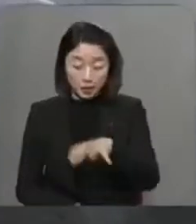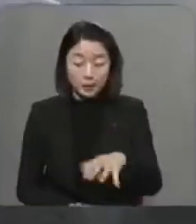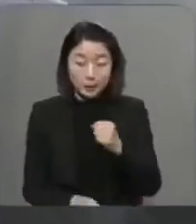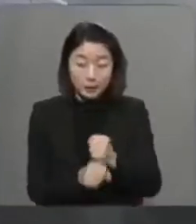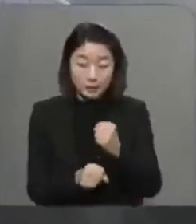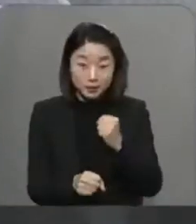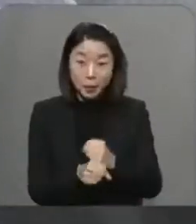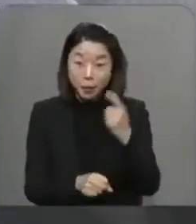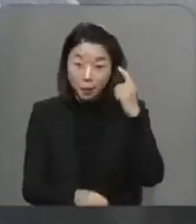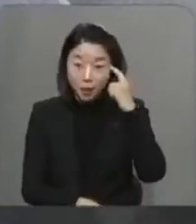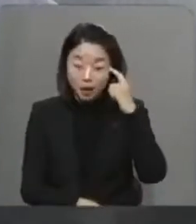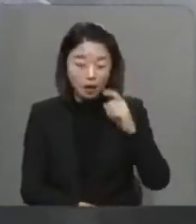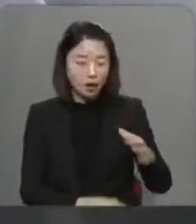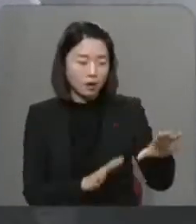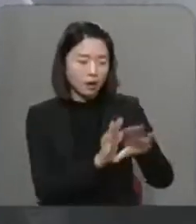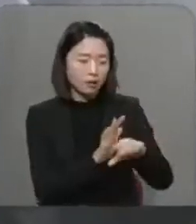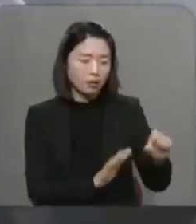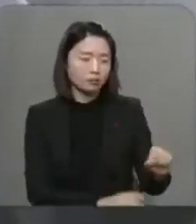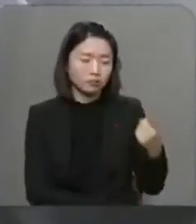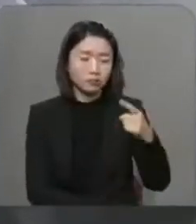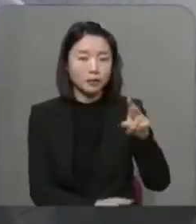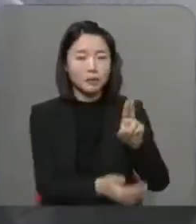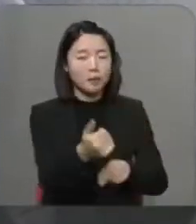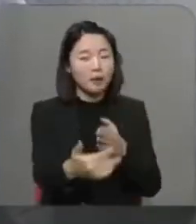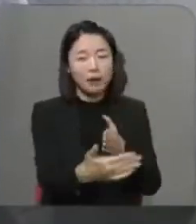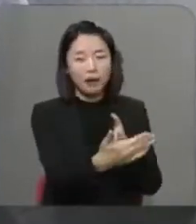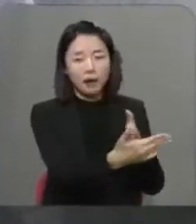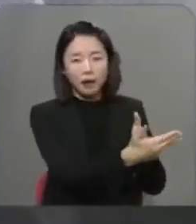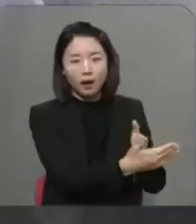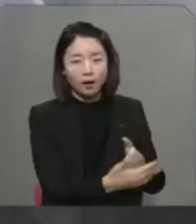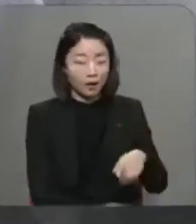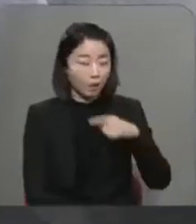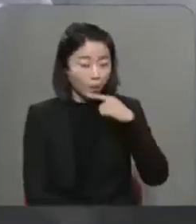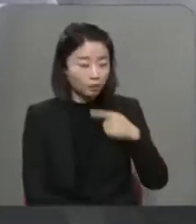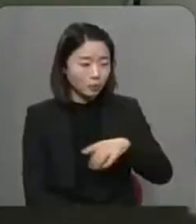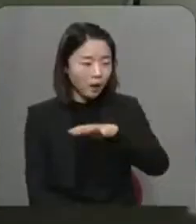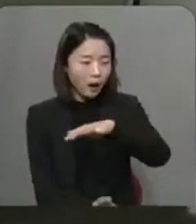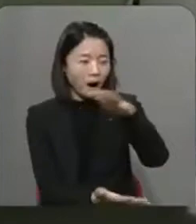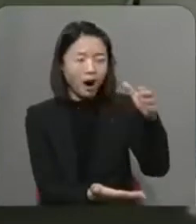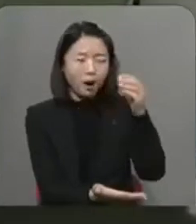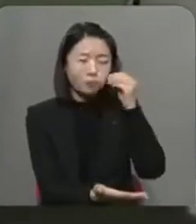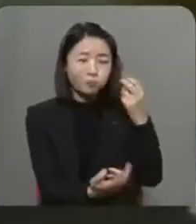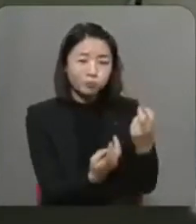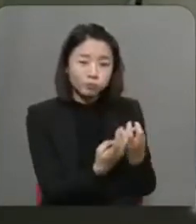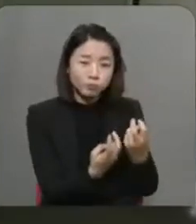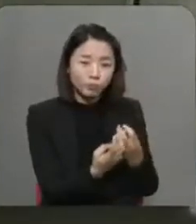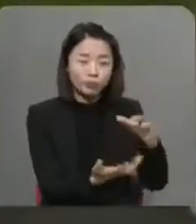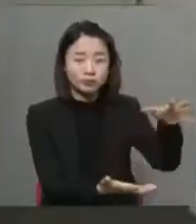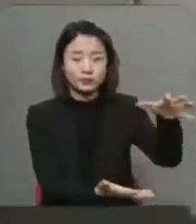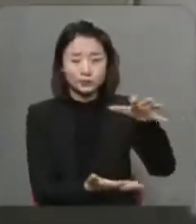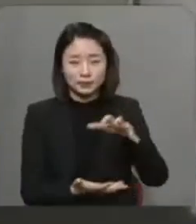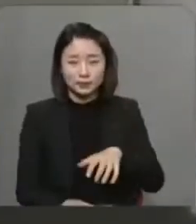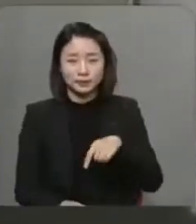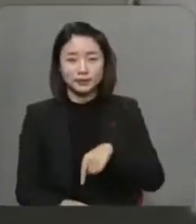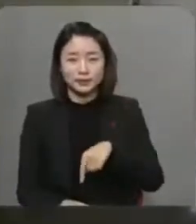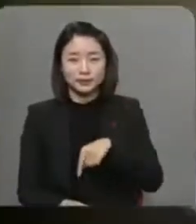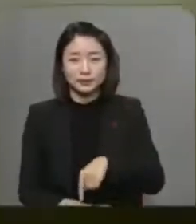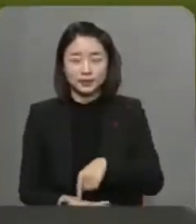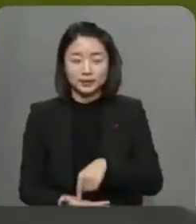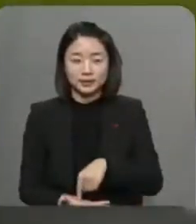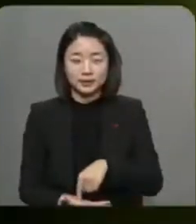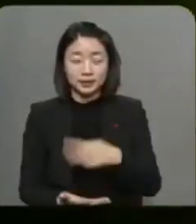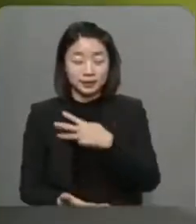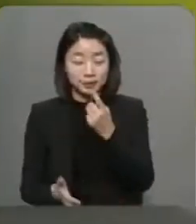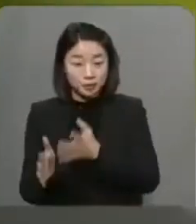코로나 7 확산에 따른 소비 둔화로 올해 풍작을 거둔 풋고추를 8g 못했기 때문입니다 소비 대안으로